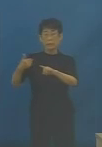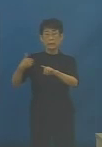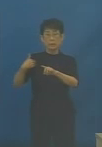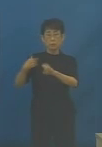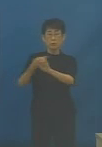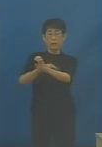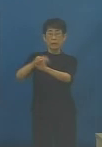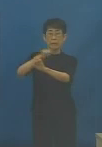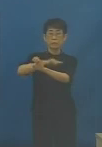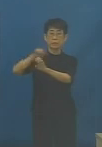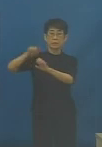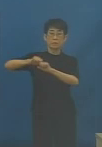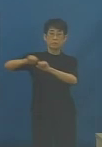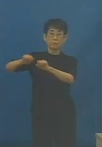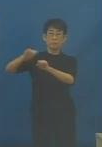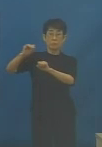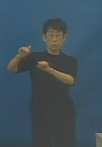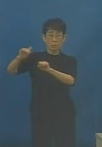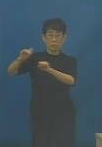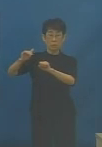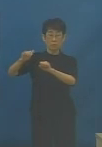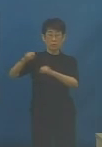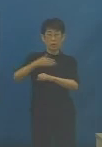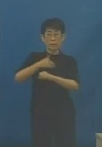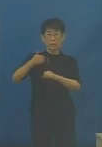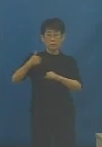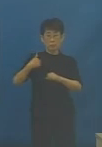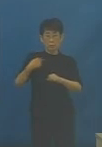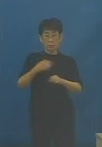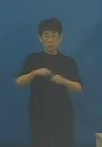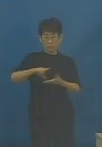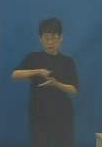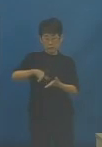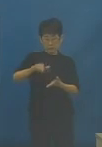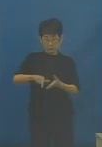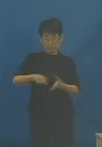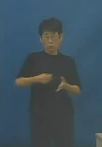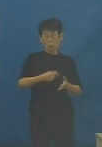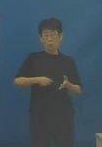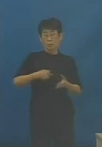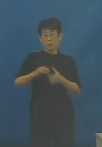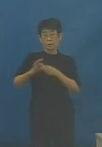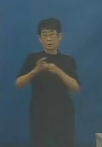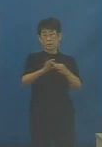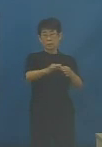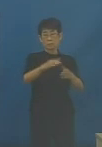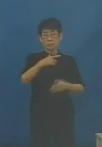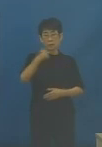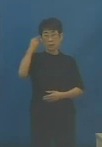々の地域の志として継続してまいりたいと思っています。